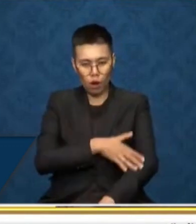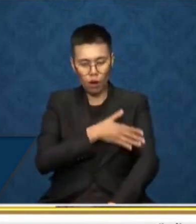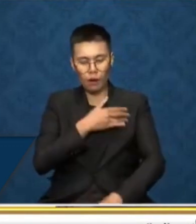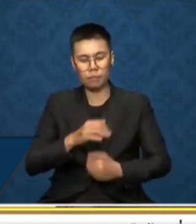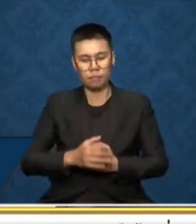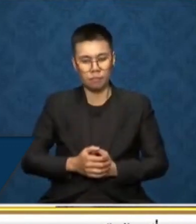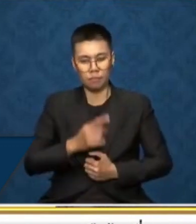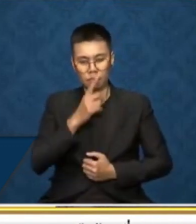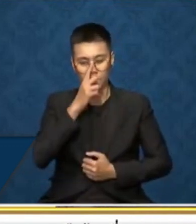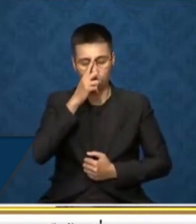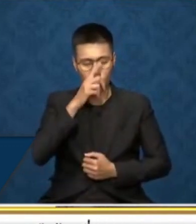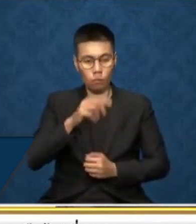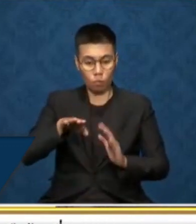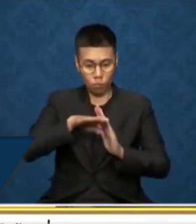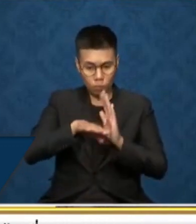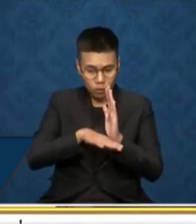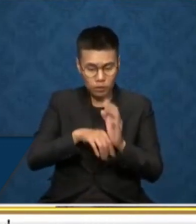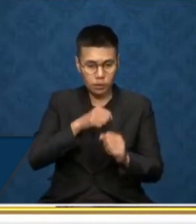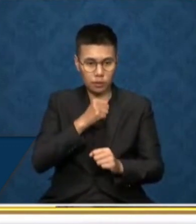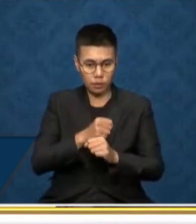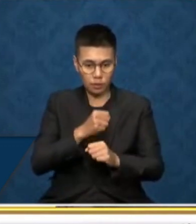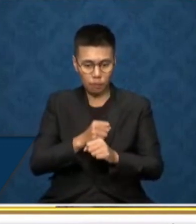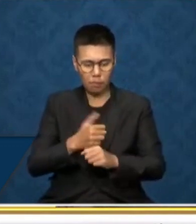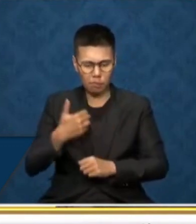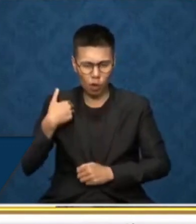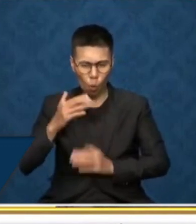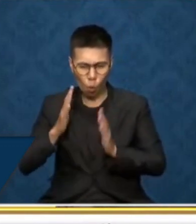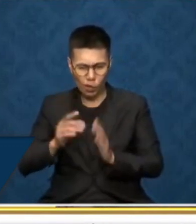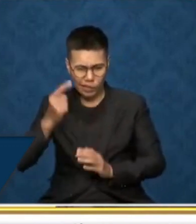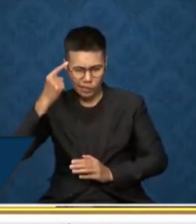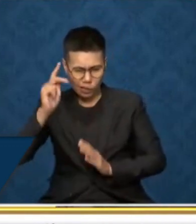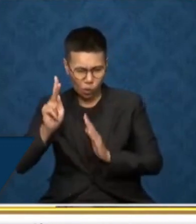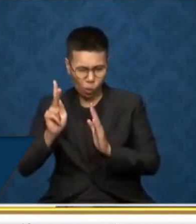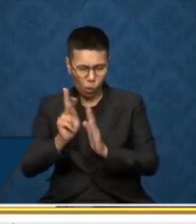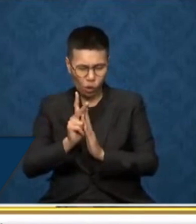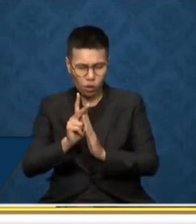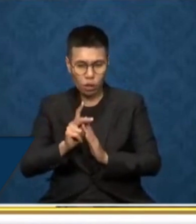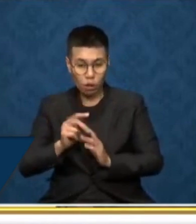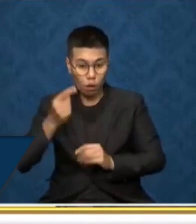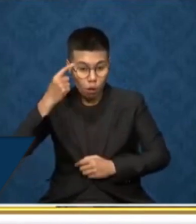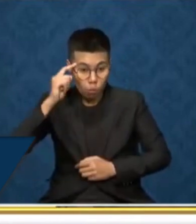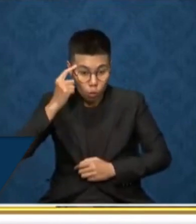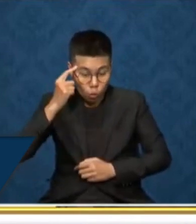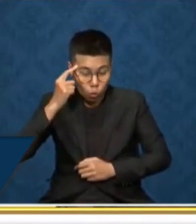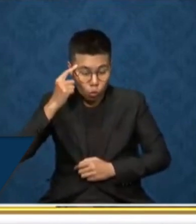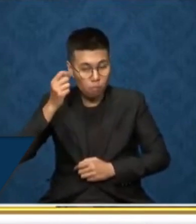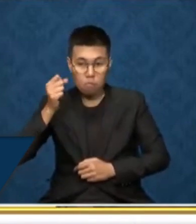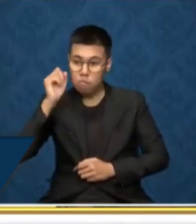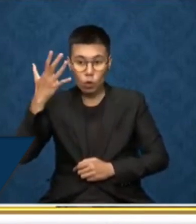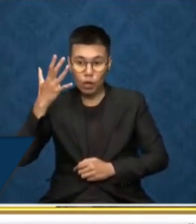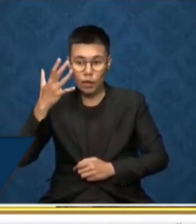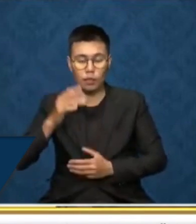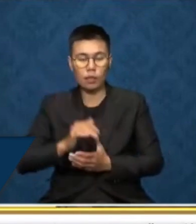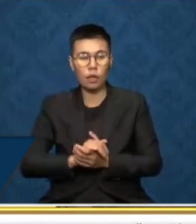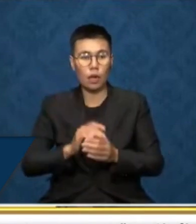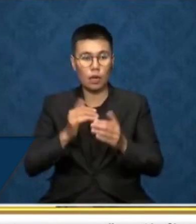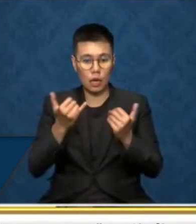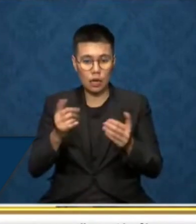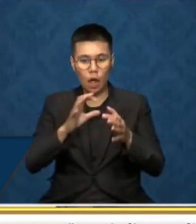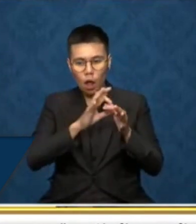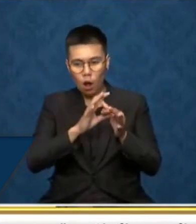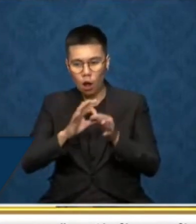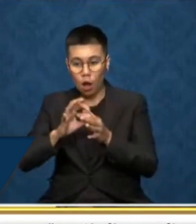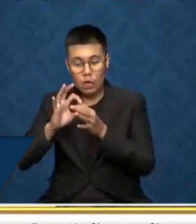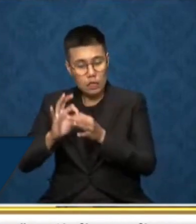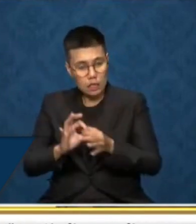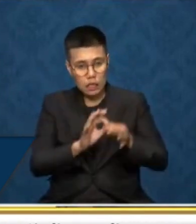วิธีการทำประมงเนี่ยบางทีผู้ที่ออกกติกาต่างๆเองก็ไม่ได้ทราบไม่ได้มีความชัดเจนนะครับอันนี้จะมีความสอดคล้องกับข้อที่2